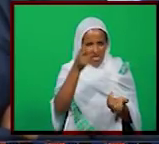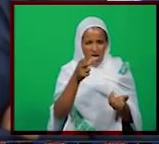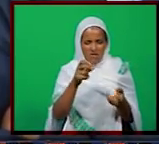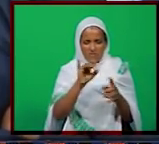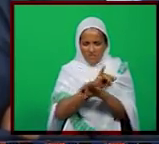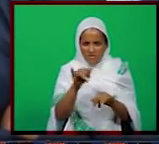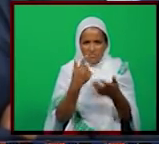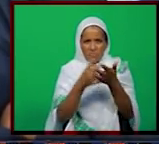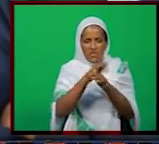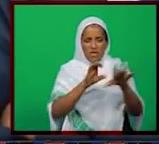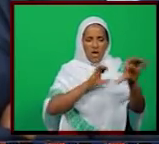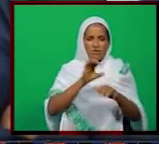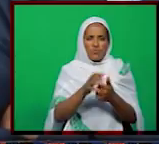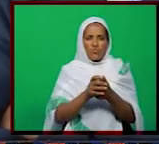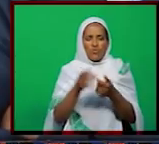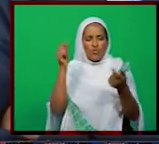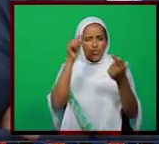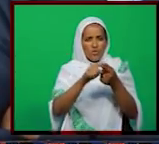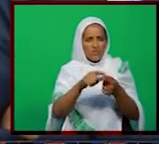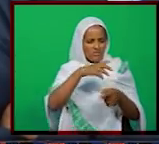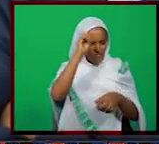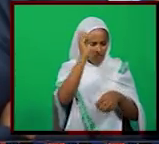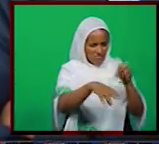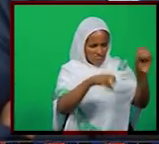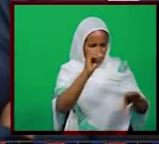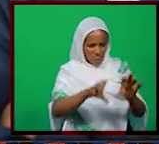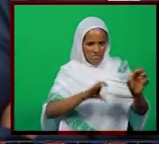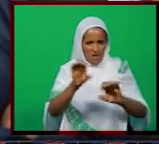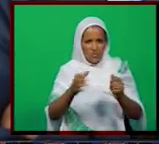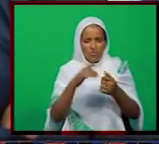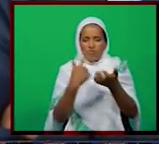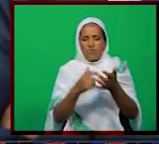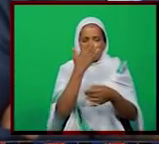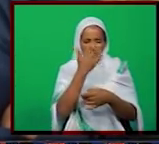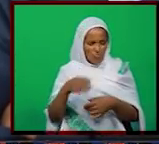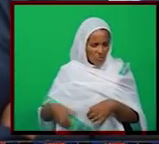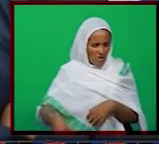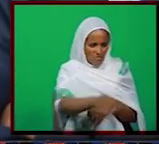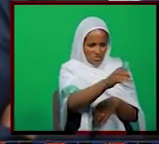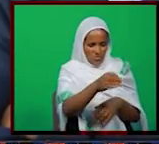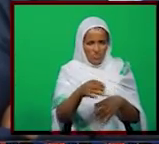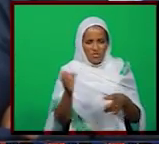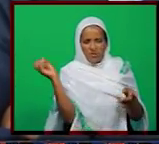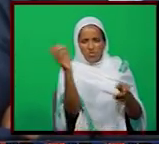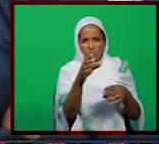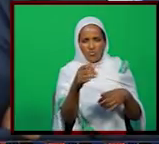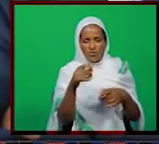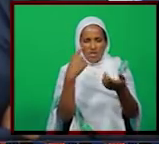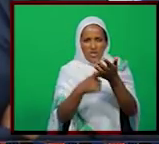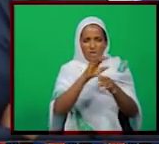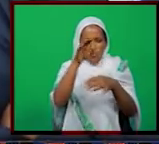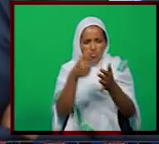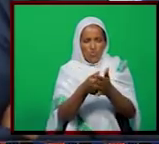ለቆሌ ለጋኔል ለአጋንንት እያደረጉ ወደ ሪሚጦ እያደረጉ ያንን ደሙን